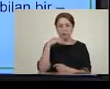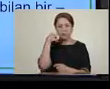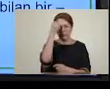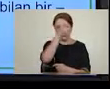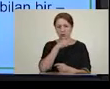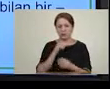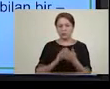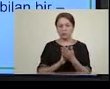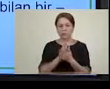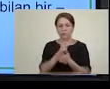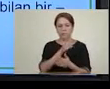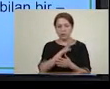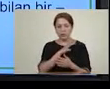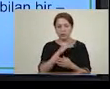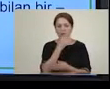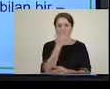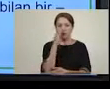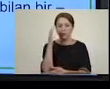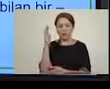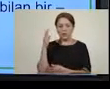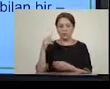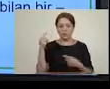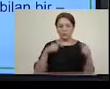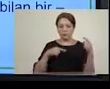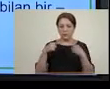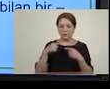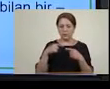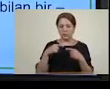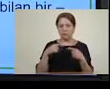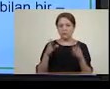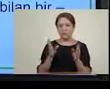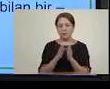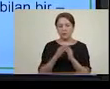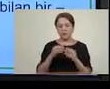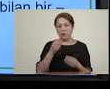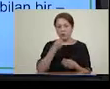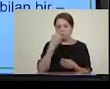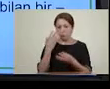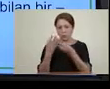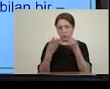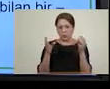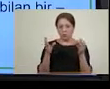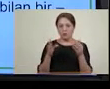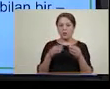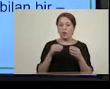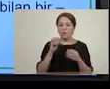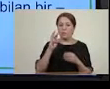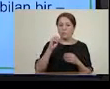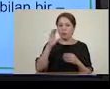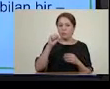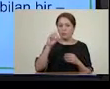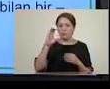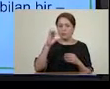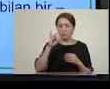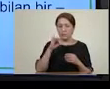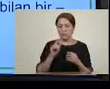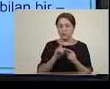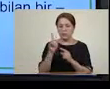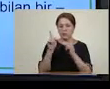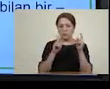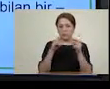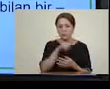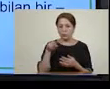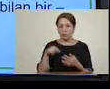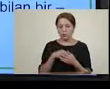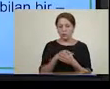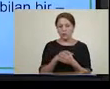Daraxtlar asosan bir-biri bilan, gul orqali, mevasi bilan, ildizi, poyasining tuzilishi bilan farq